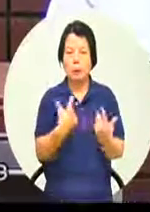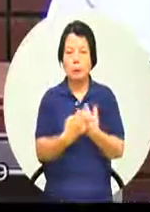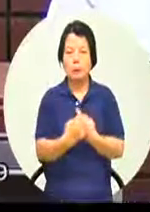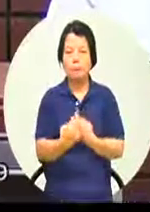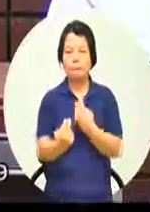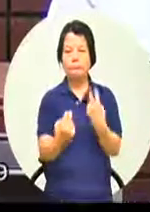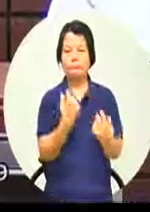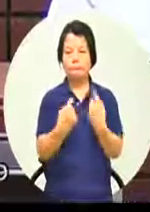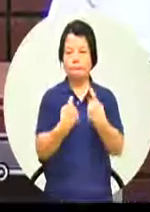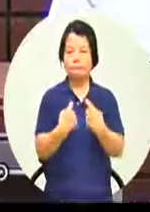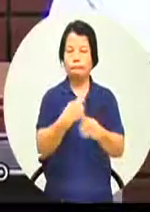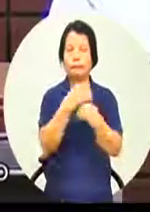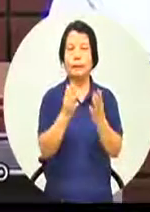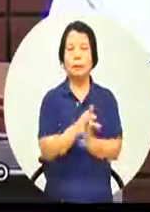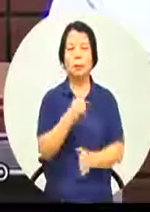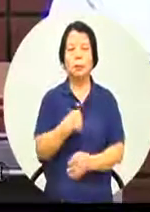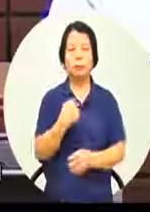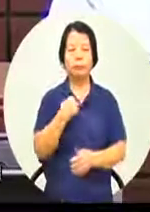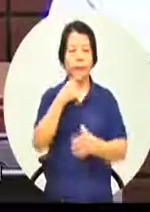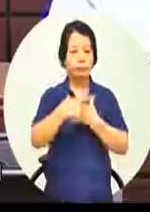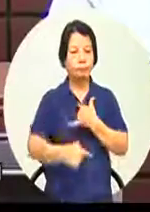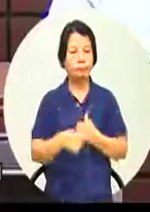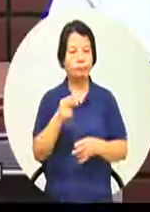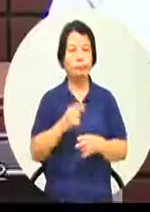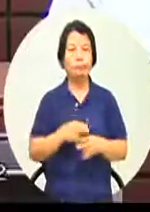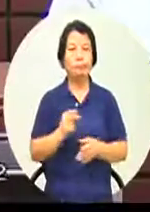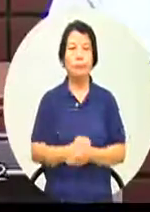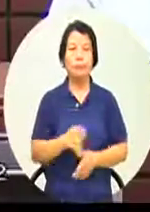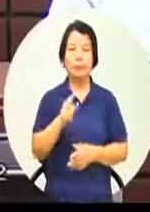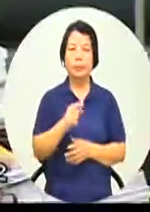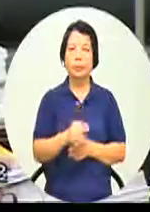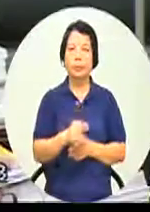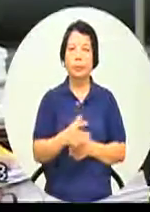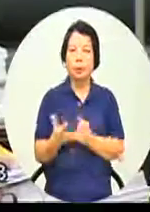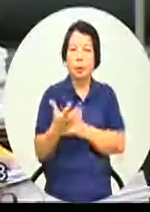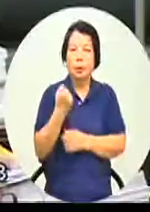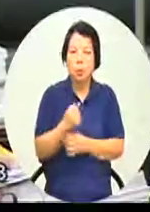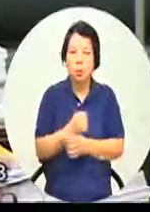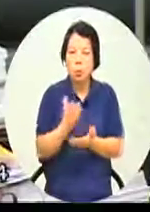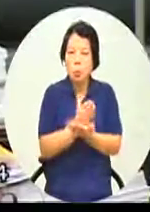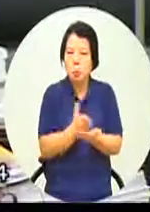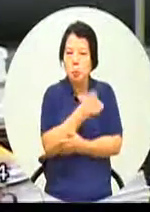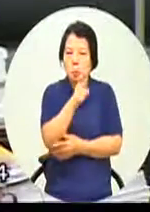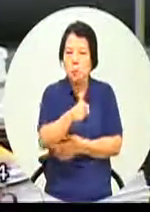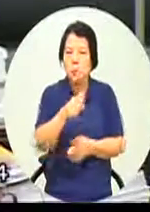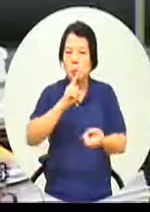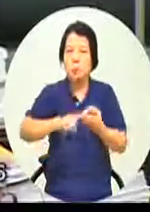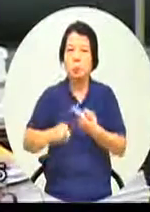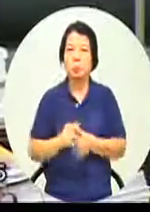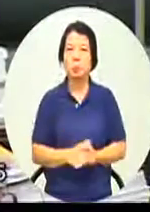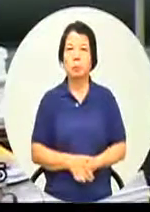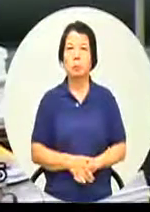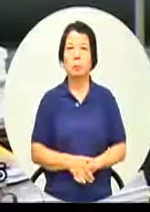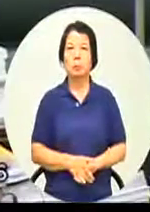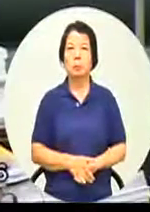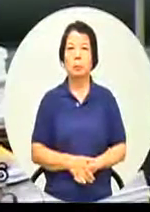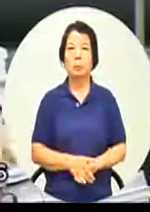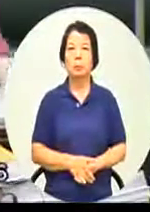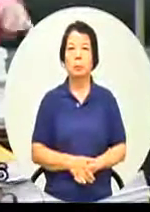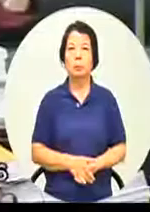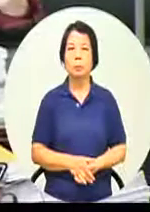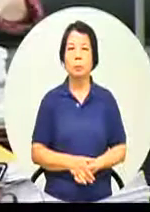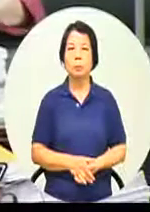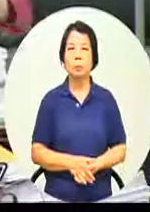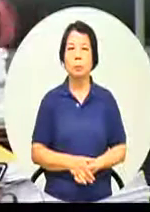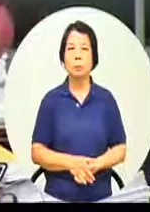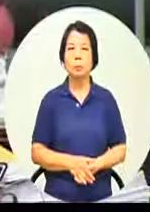哈，我相信呢哈。 局长，我觉得你们应该没有权利去论断一些事实， 对， 因